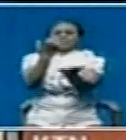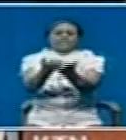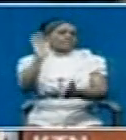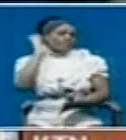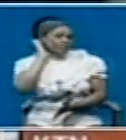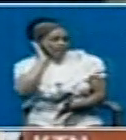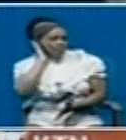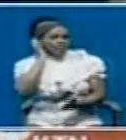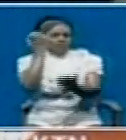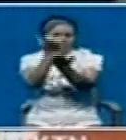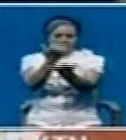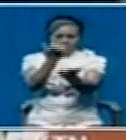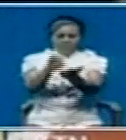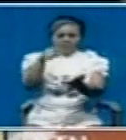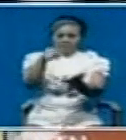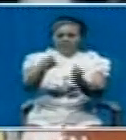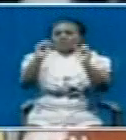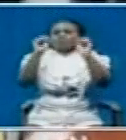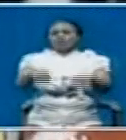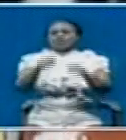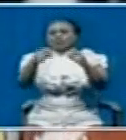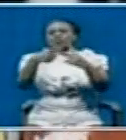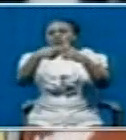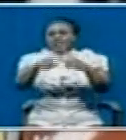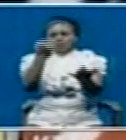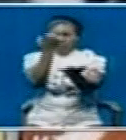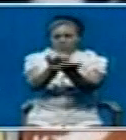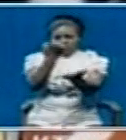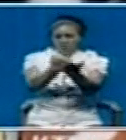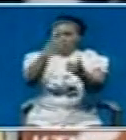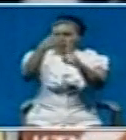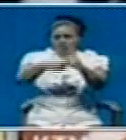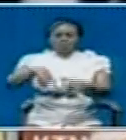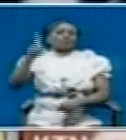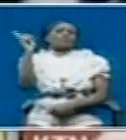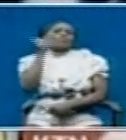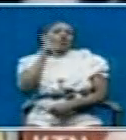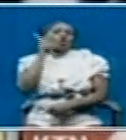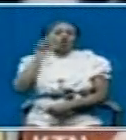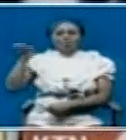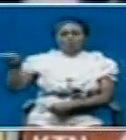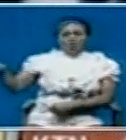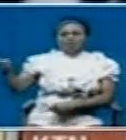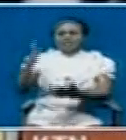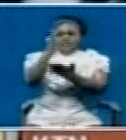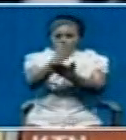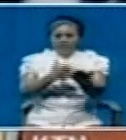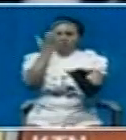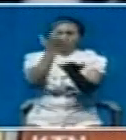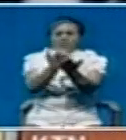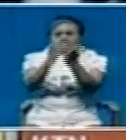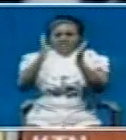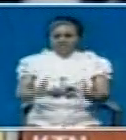kusikizwa. Mashahidi hao wanatazamiwa kuanza kutoa ushahidi wao kuanzia kesho asubuhi. Baadhi ya mashahidi pia